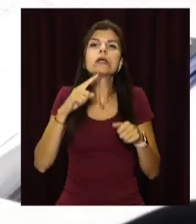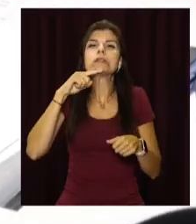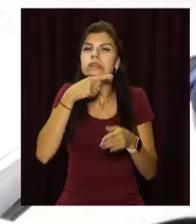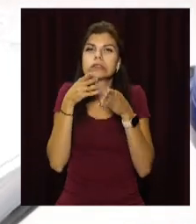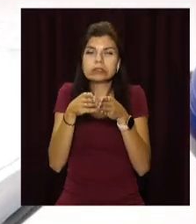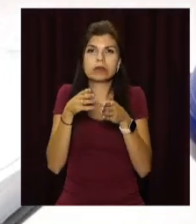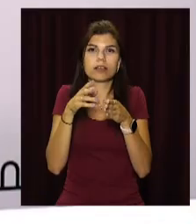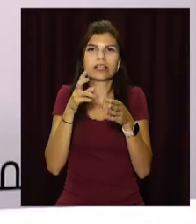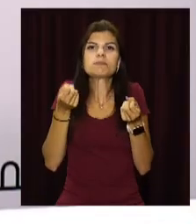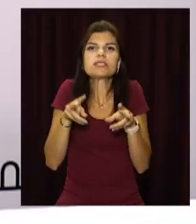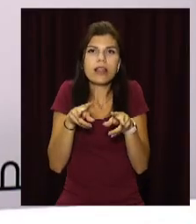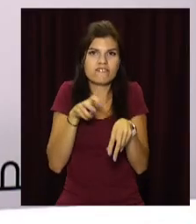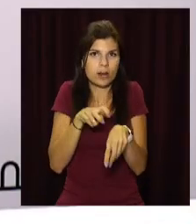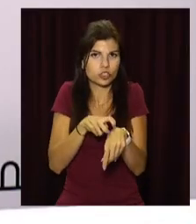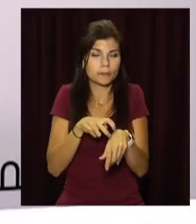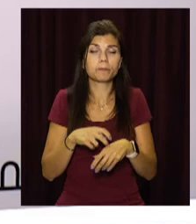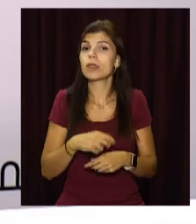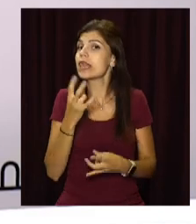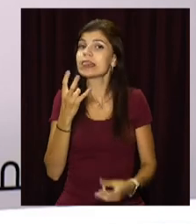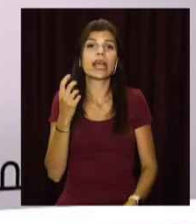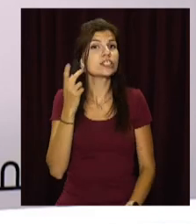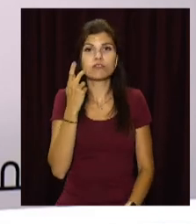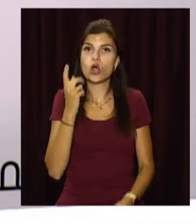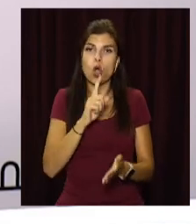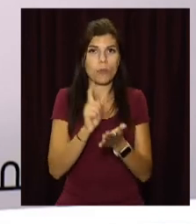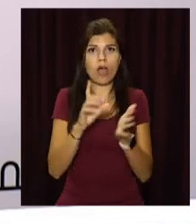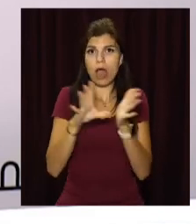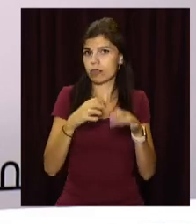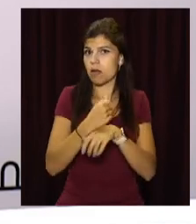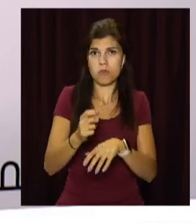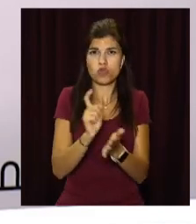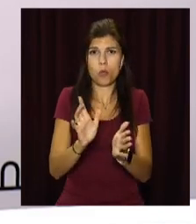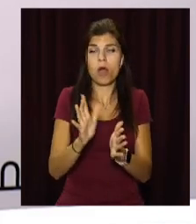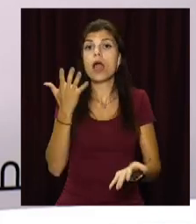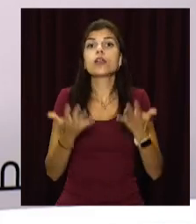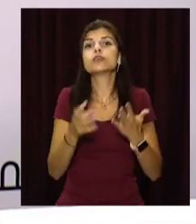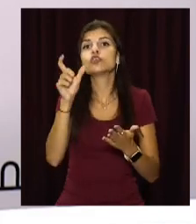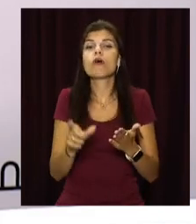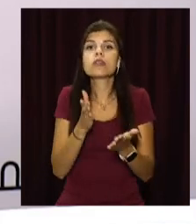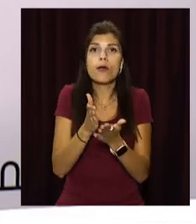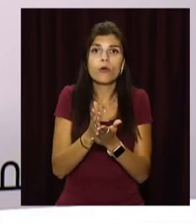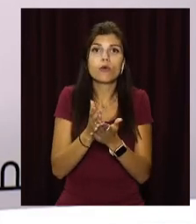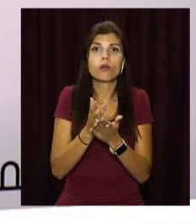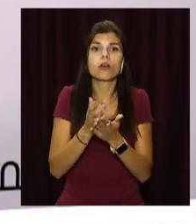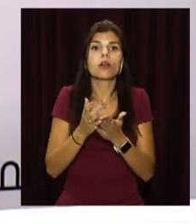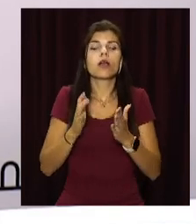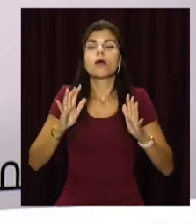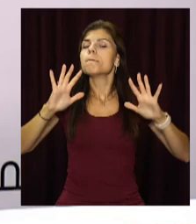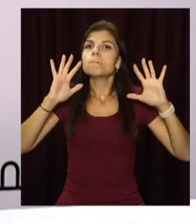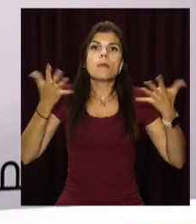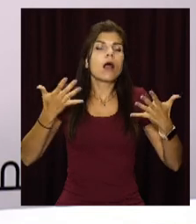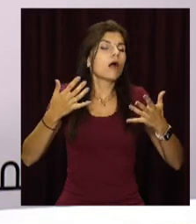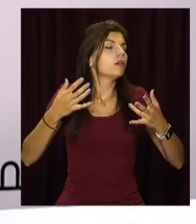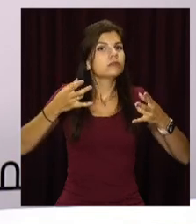вузькопрофільного спеціаліста. Не завжди обов'язкове електронне направлення. Якщо людина знаходиться у невідкладному стані,